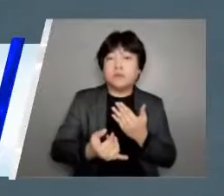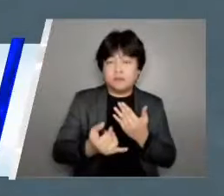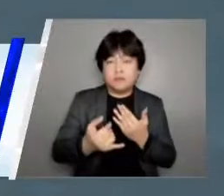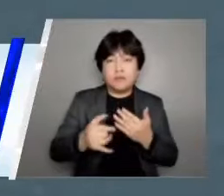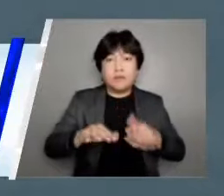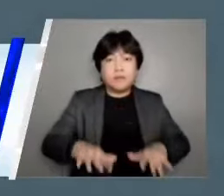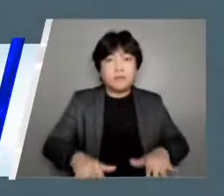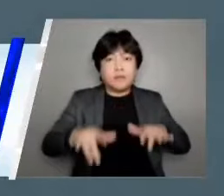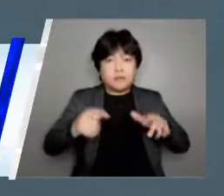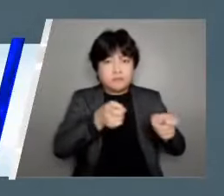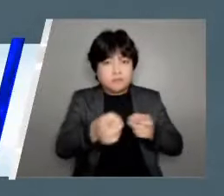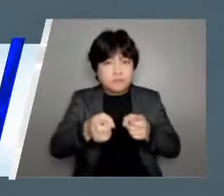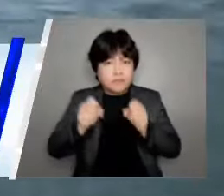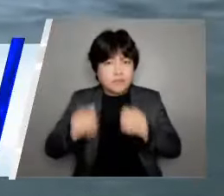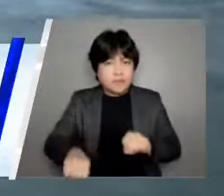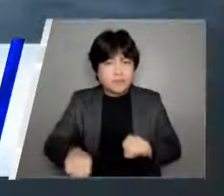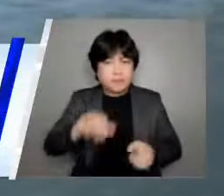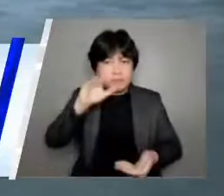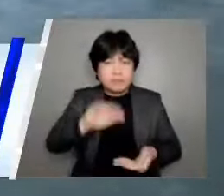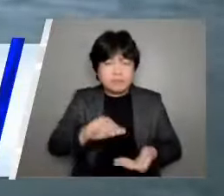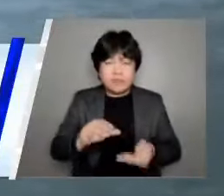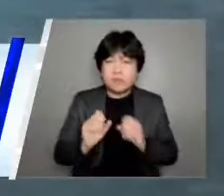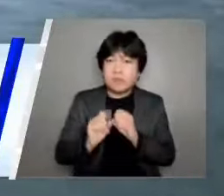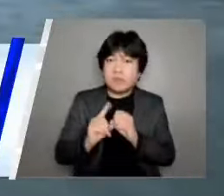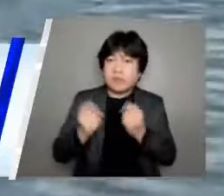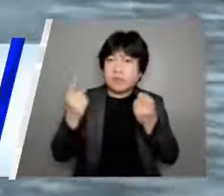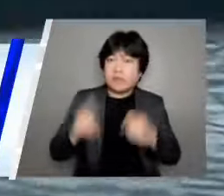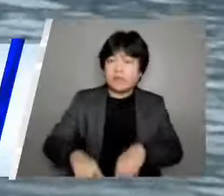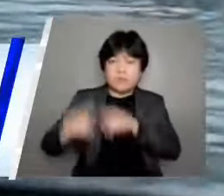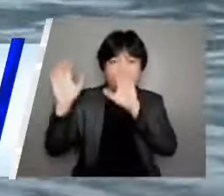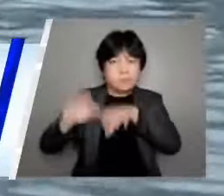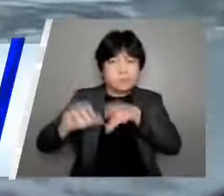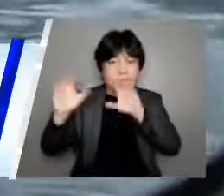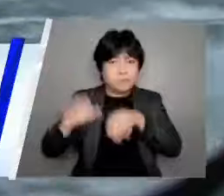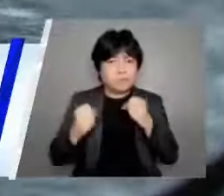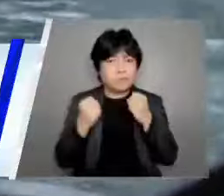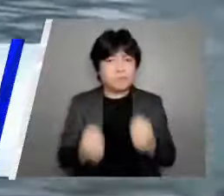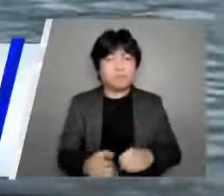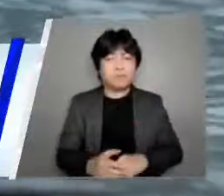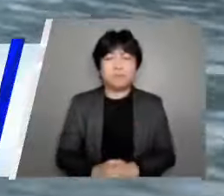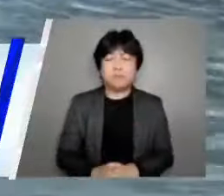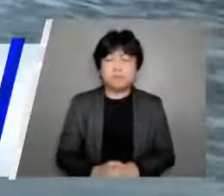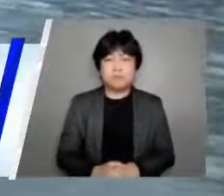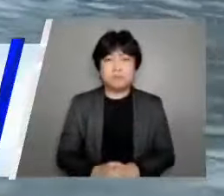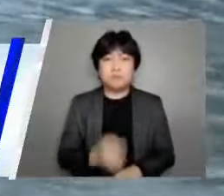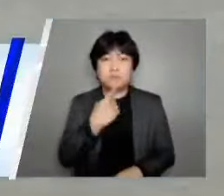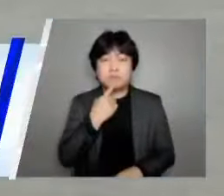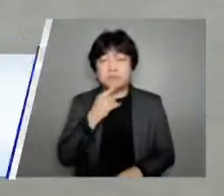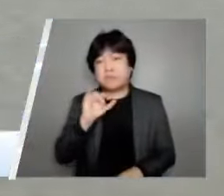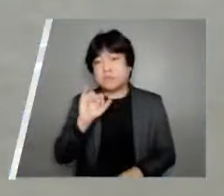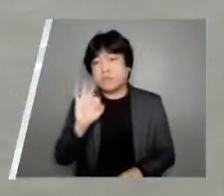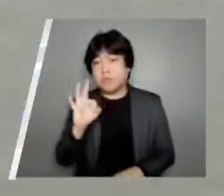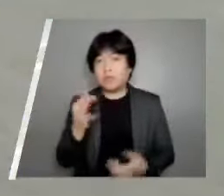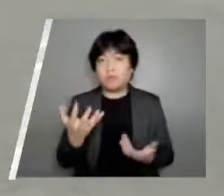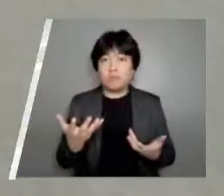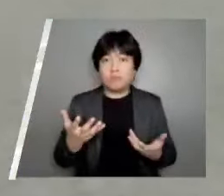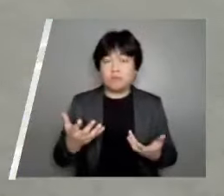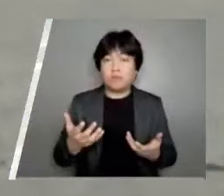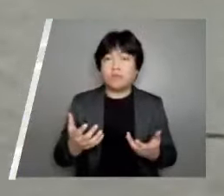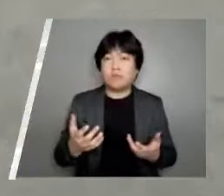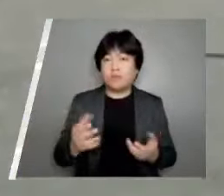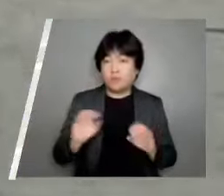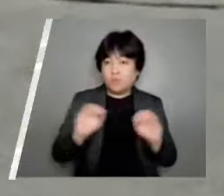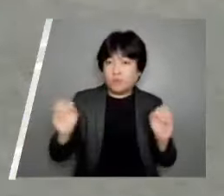ang ibinuhos na ulan. Kung wala raw nito, baka mas malala at mas matagal pa bago umatras ang tubig baha. Nag-downpour tayo